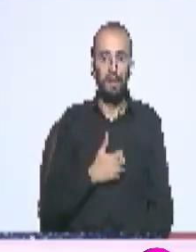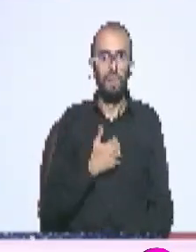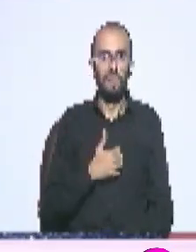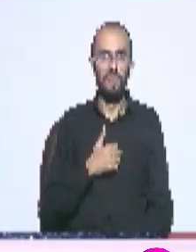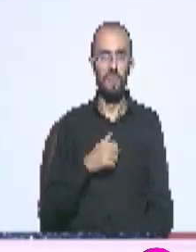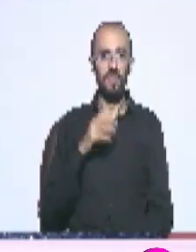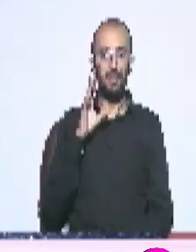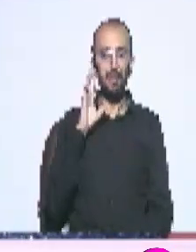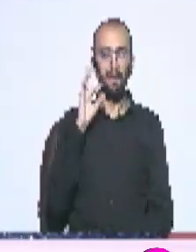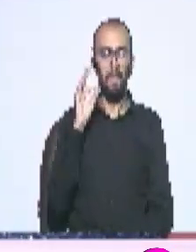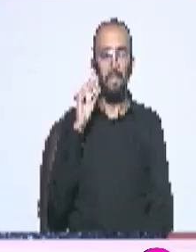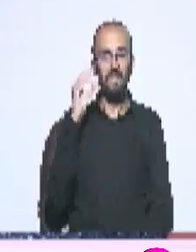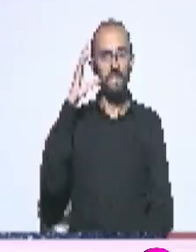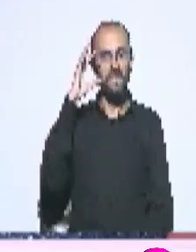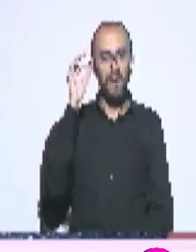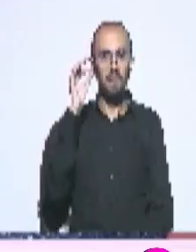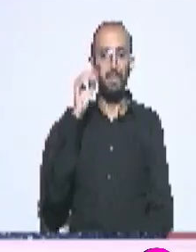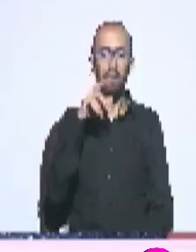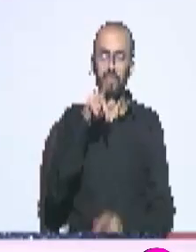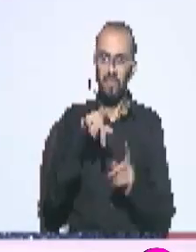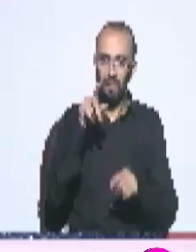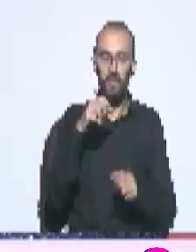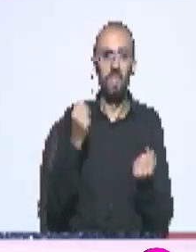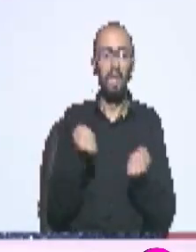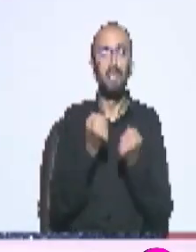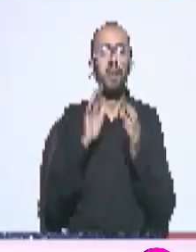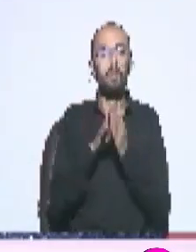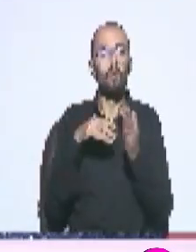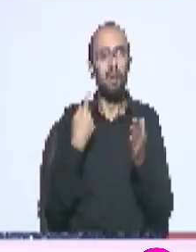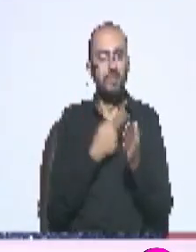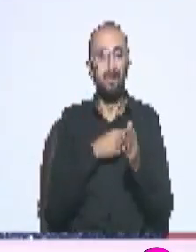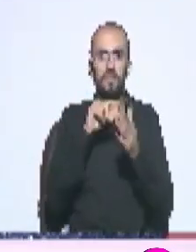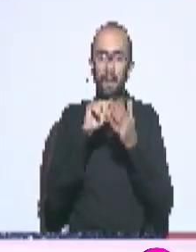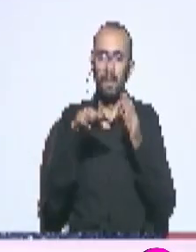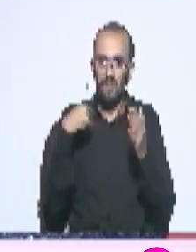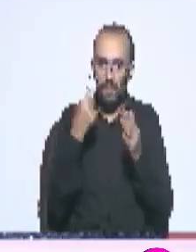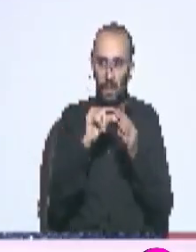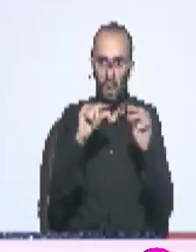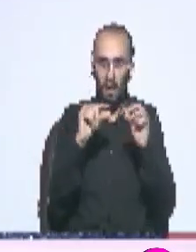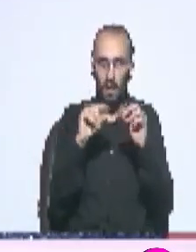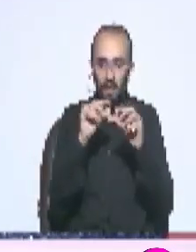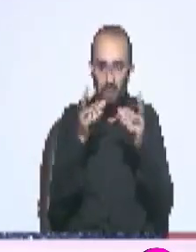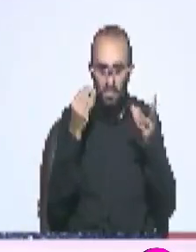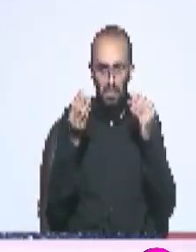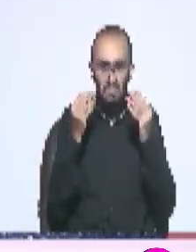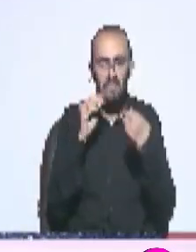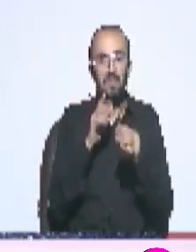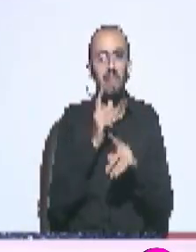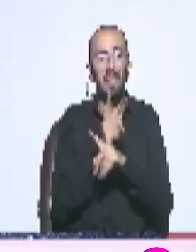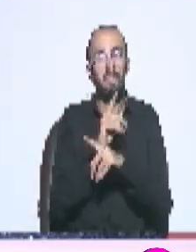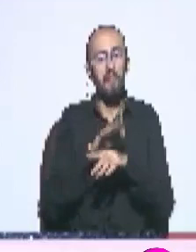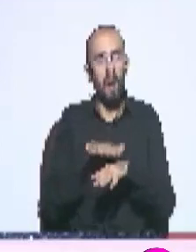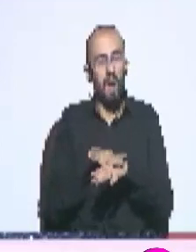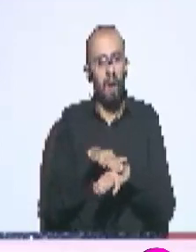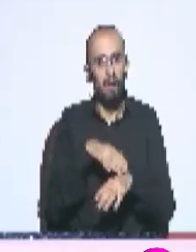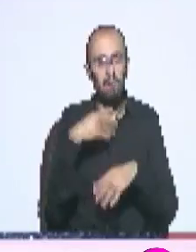وكبرت على المستوى الروحي لان في ناس بتحط دراسه كتاب مقدس وايات وبي جزوا دروس للخدمه بيبقى بقى لهم يعني جالي